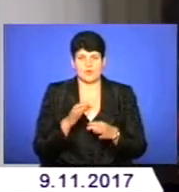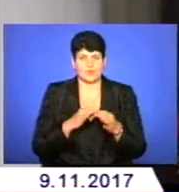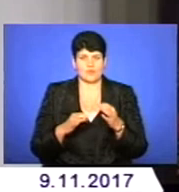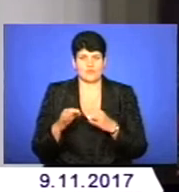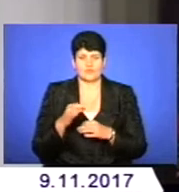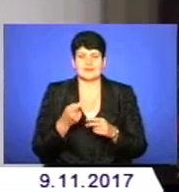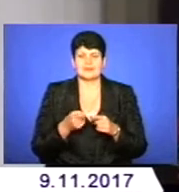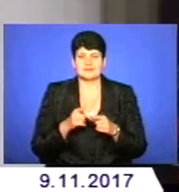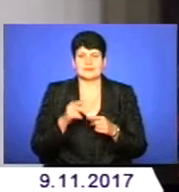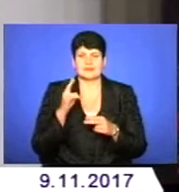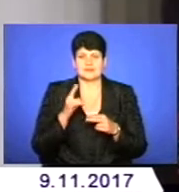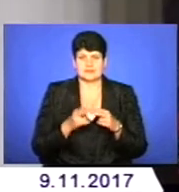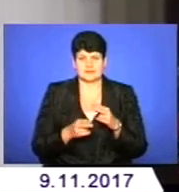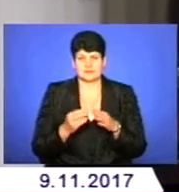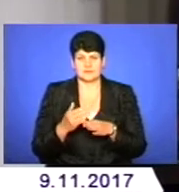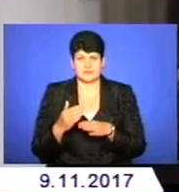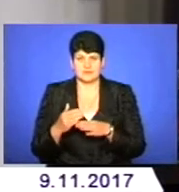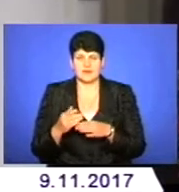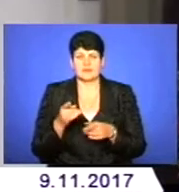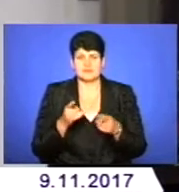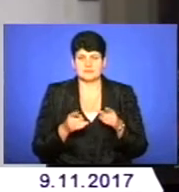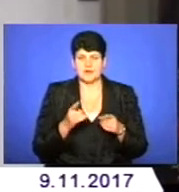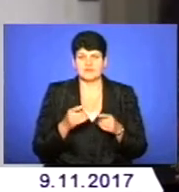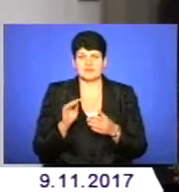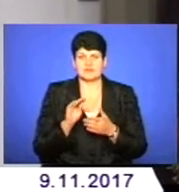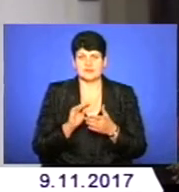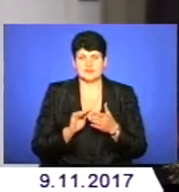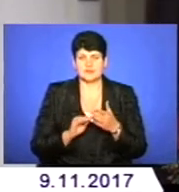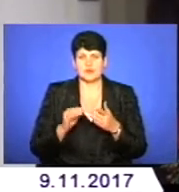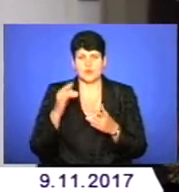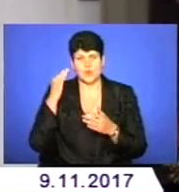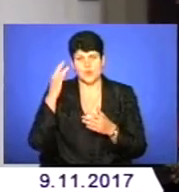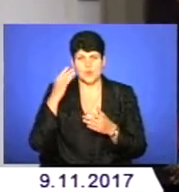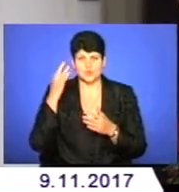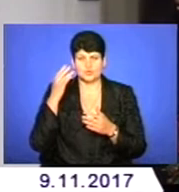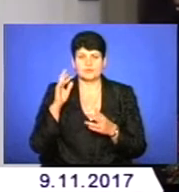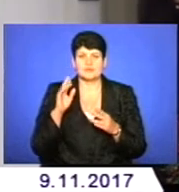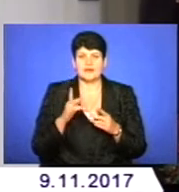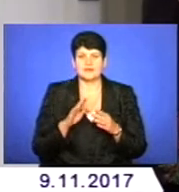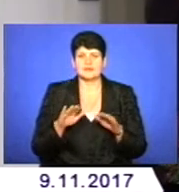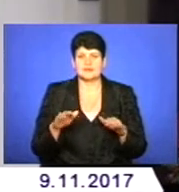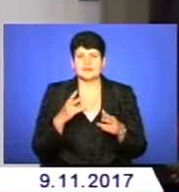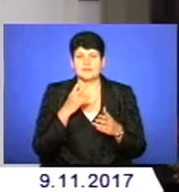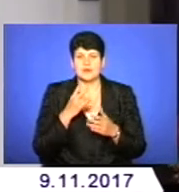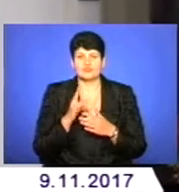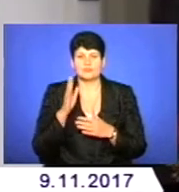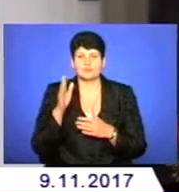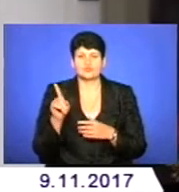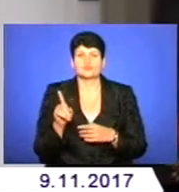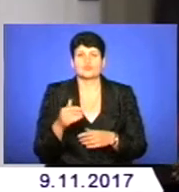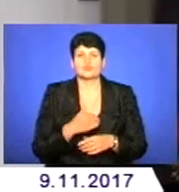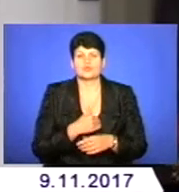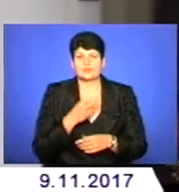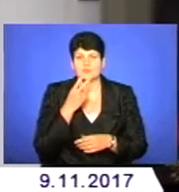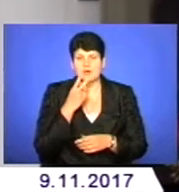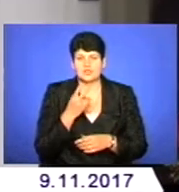буде на завершальному етапі, але насправді твір роздум. Як діти бачать майбутнє, що вони хочуть бачити,